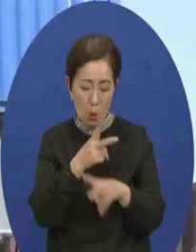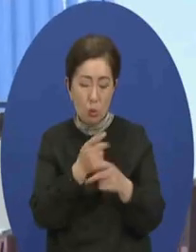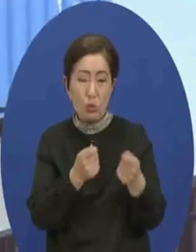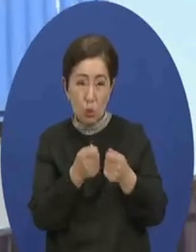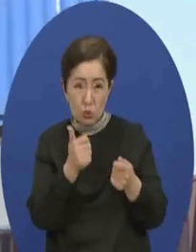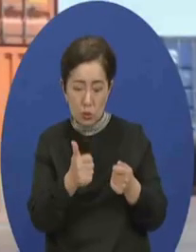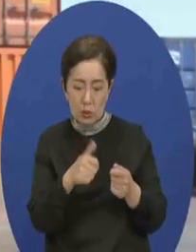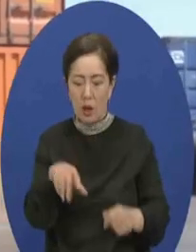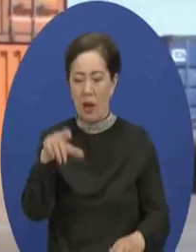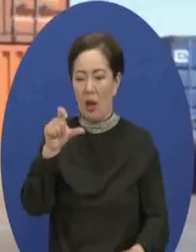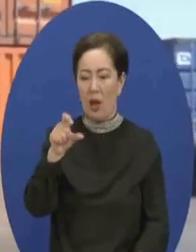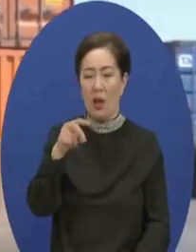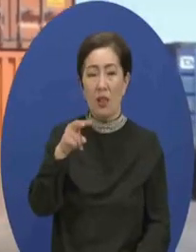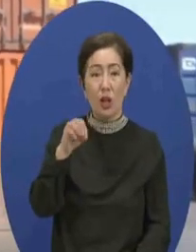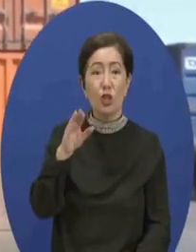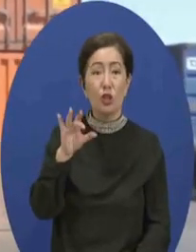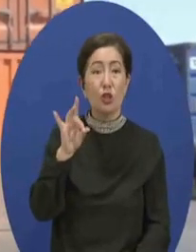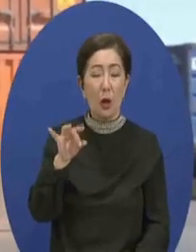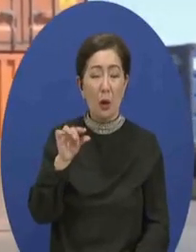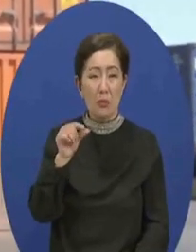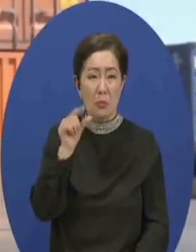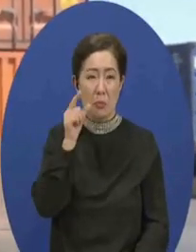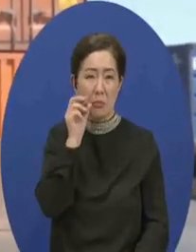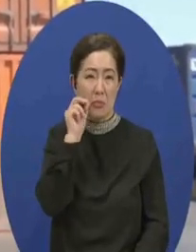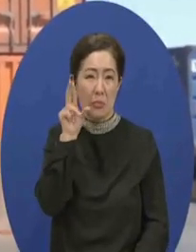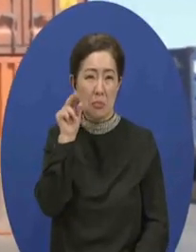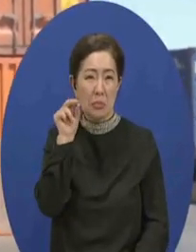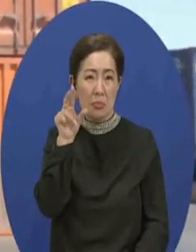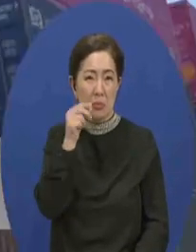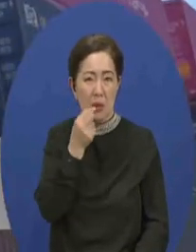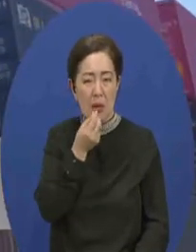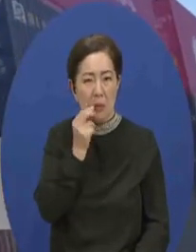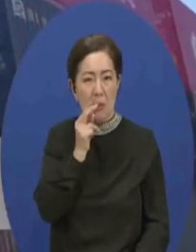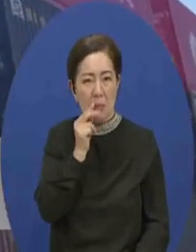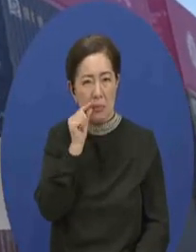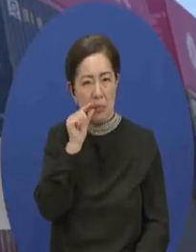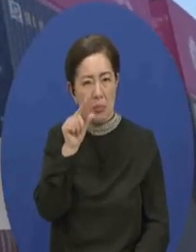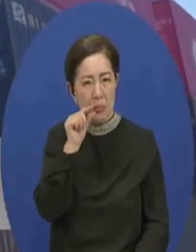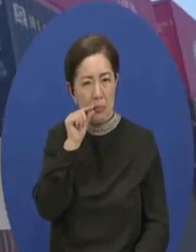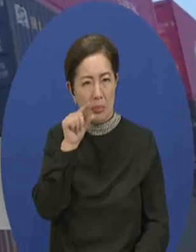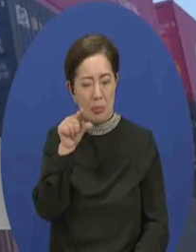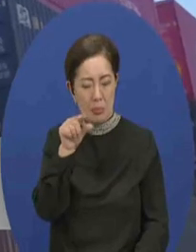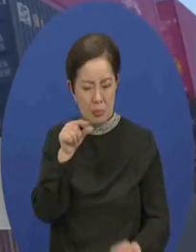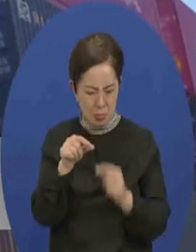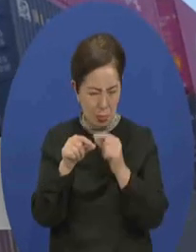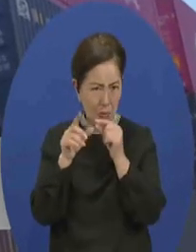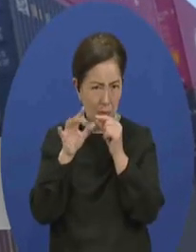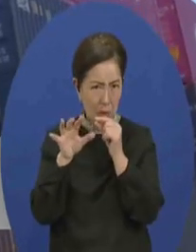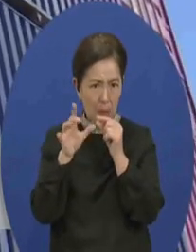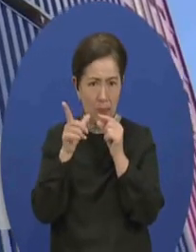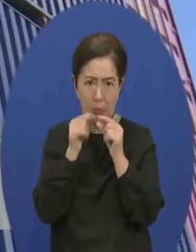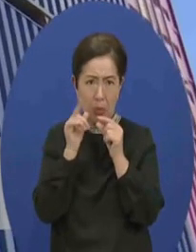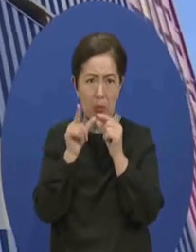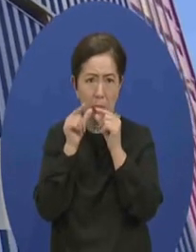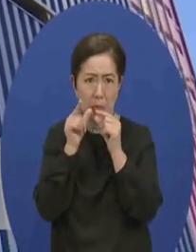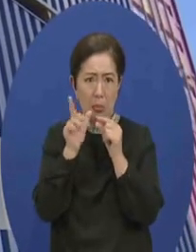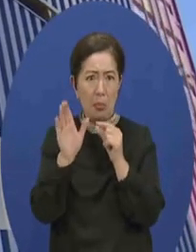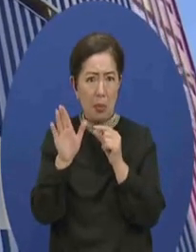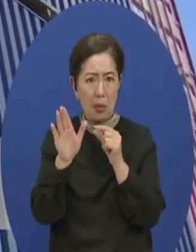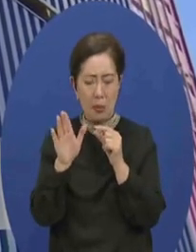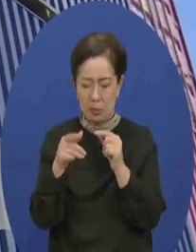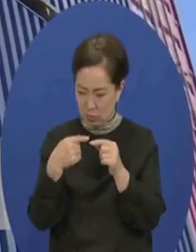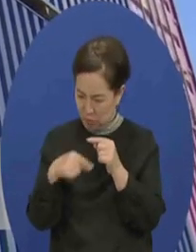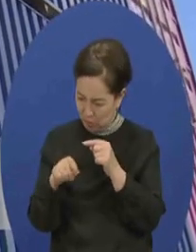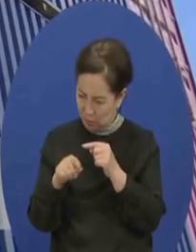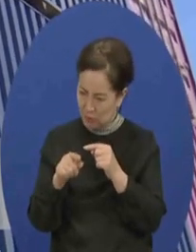байдаг ч электрон тамхины зохицуулт байхгүй. Тамхины хэрэгжилтийн тухай хуульд электрон тамхины талаар нэмэлт өөрчлөлт оруулахар тусгсан ч өнөөдрийн хүртэл